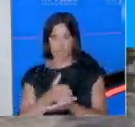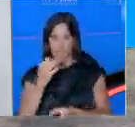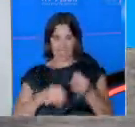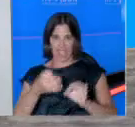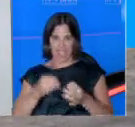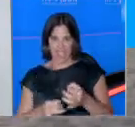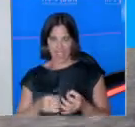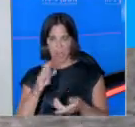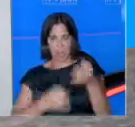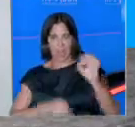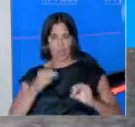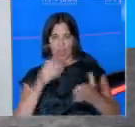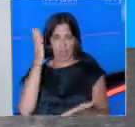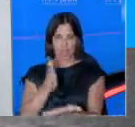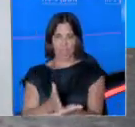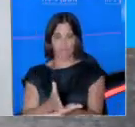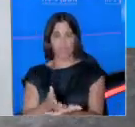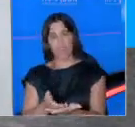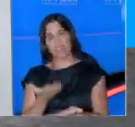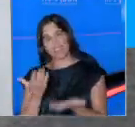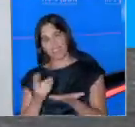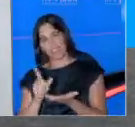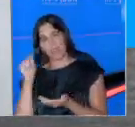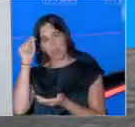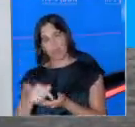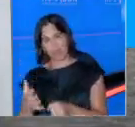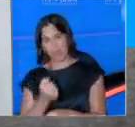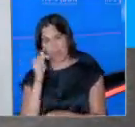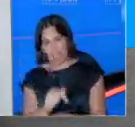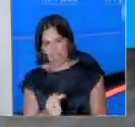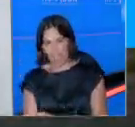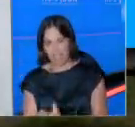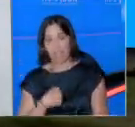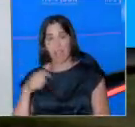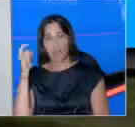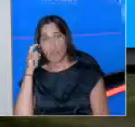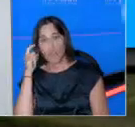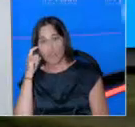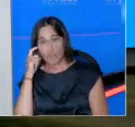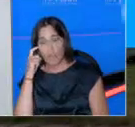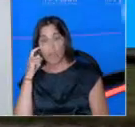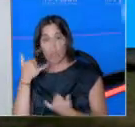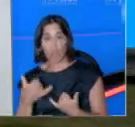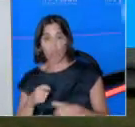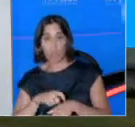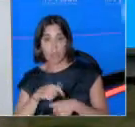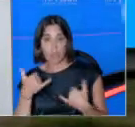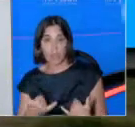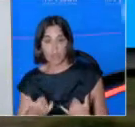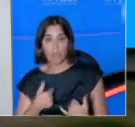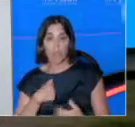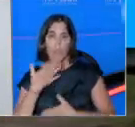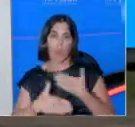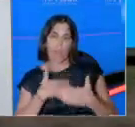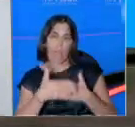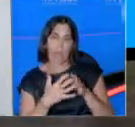בית המשפט, ספק גדול מאוד אם היינו מגיעים גם להישג הזה. ואני חושב שבעת הזו, אחרי כל התהליכים